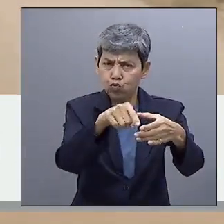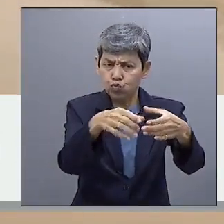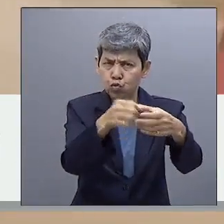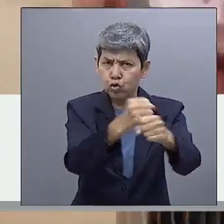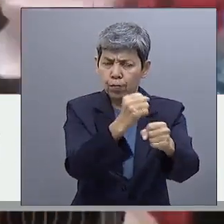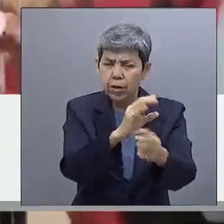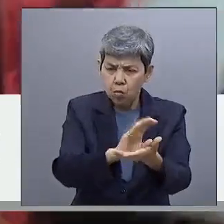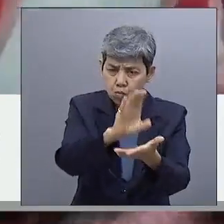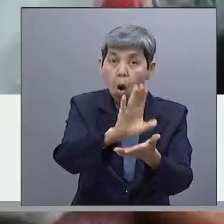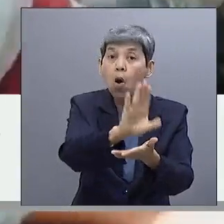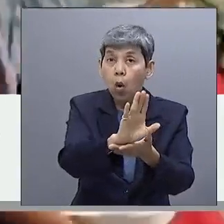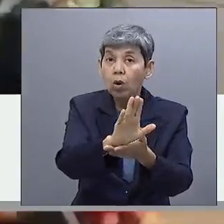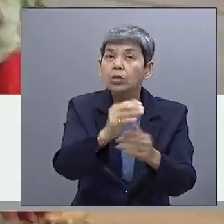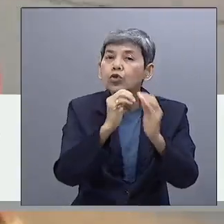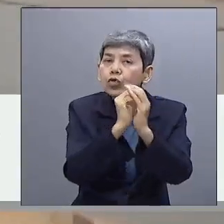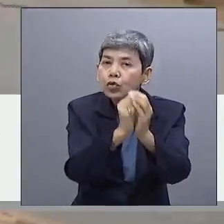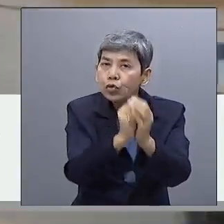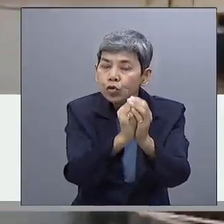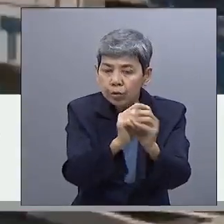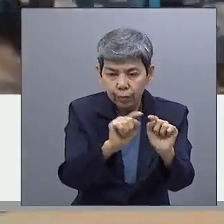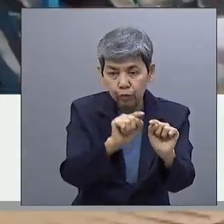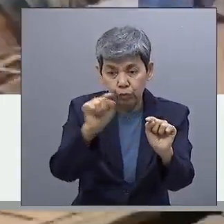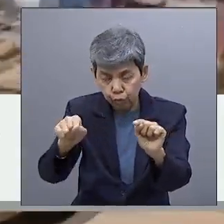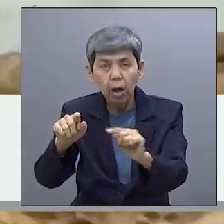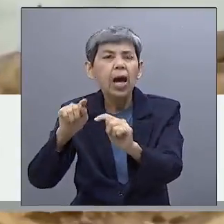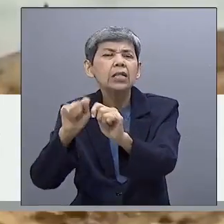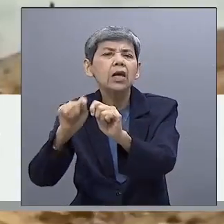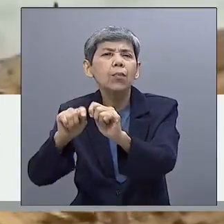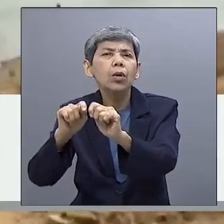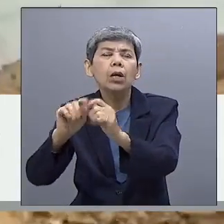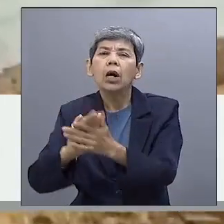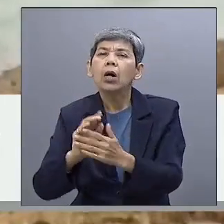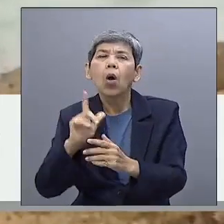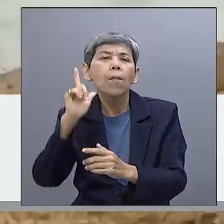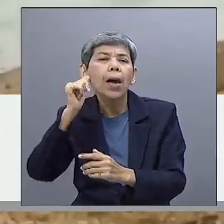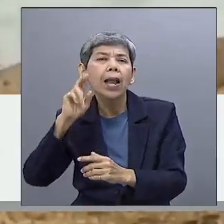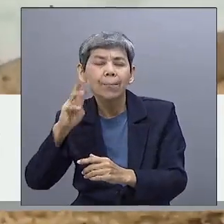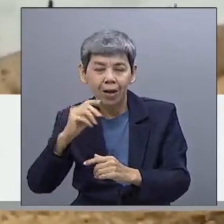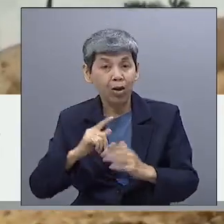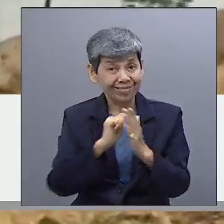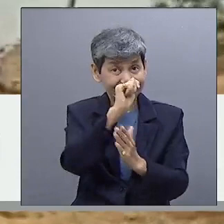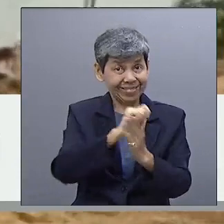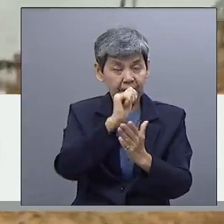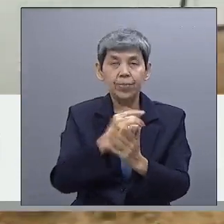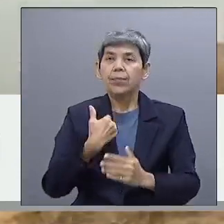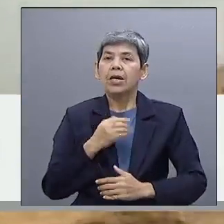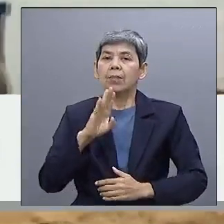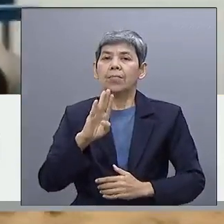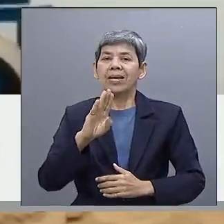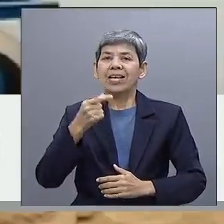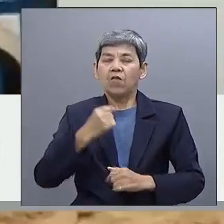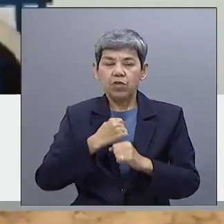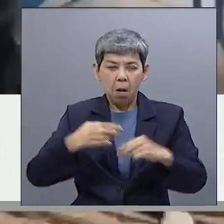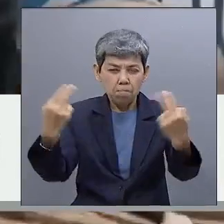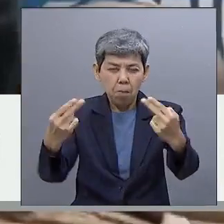การลงทุนขนาดใหญ่ของชาวจีนตรงข้ามกับตำบลคะเนเจอร์อำเภอแม่ระมาดทั้งฝ่าย bgfได้ประทะกับ